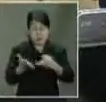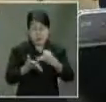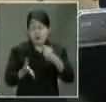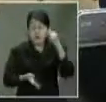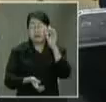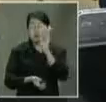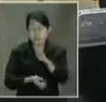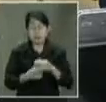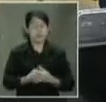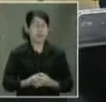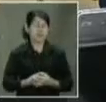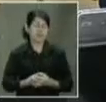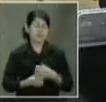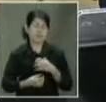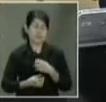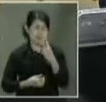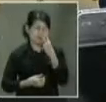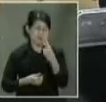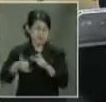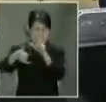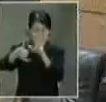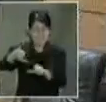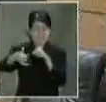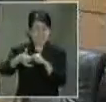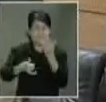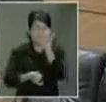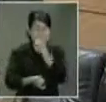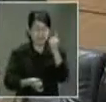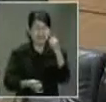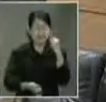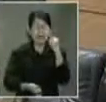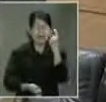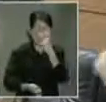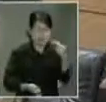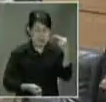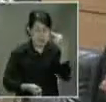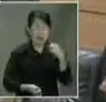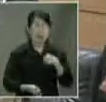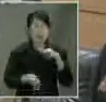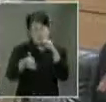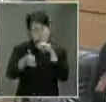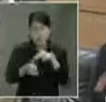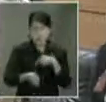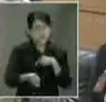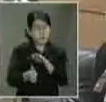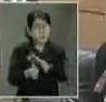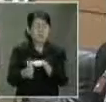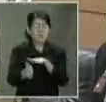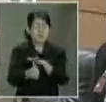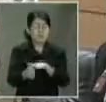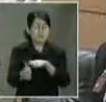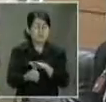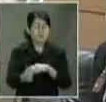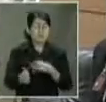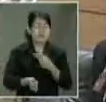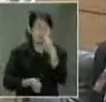ผมอยากเห็นผมเห็นหน้านายกอภิสิทธิ์ผมก็บอกตรงๆครับว่าสงสารท่านจริงๆท่านดูภาพนี้ท่าน